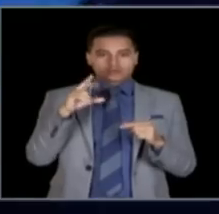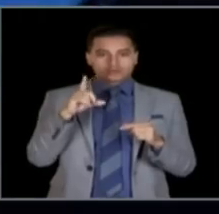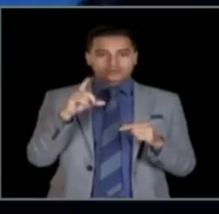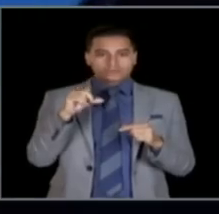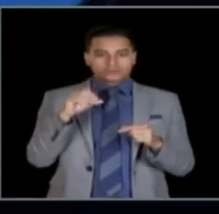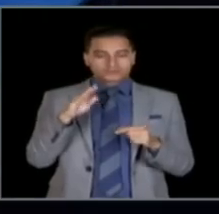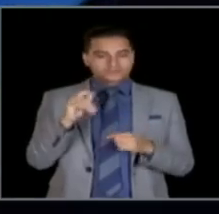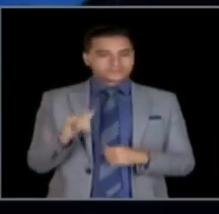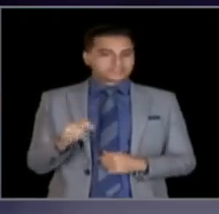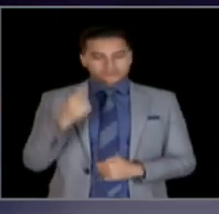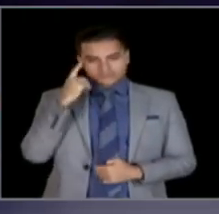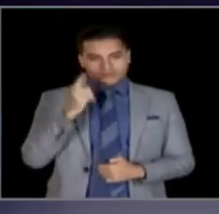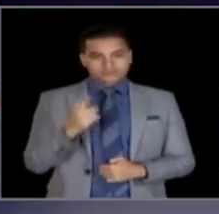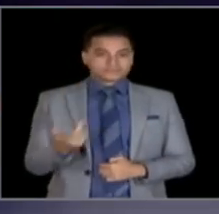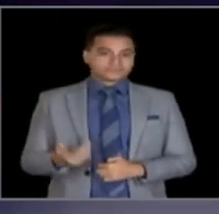التروبوسفير؟